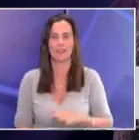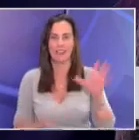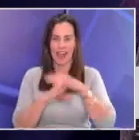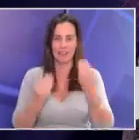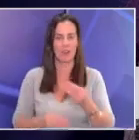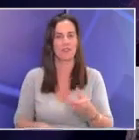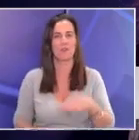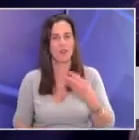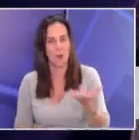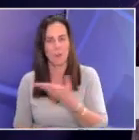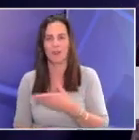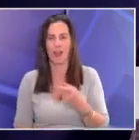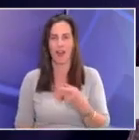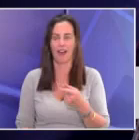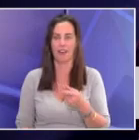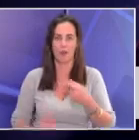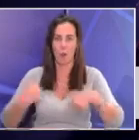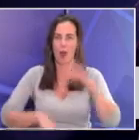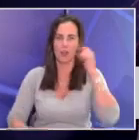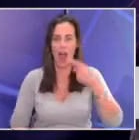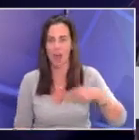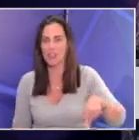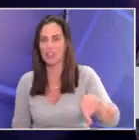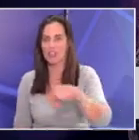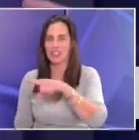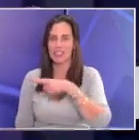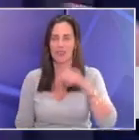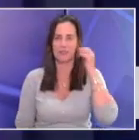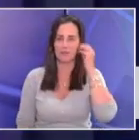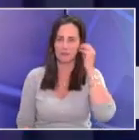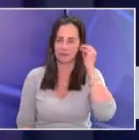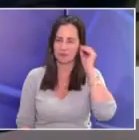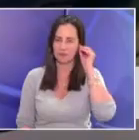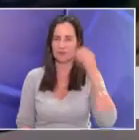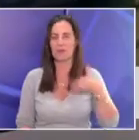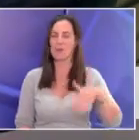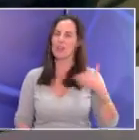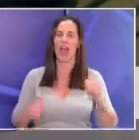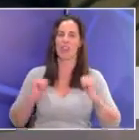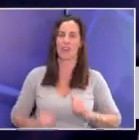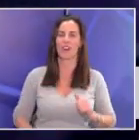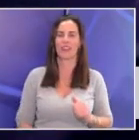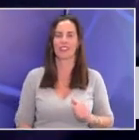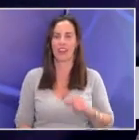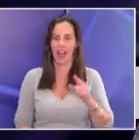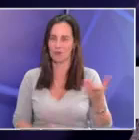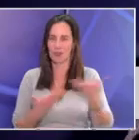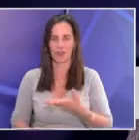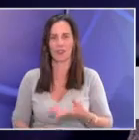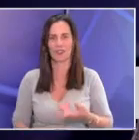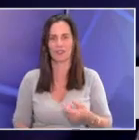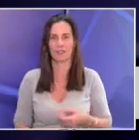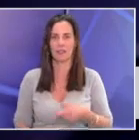ערב טוב, מעולה, מה שלומכם? את נכנסת לפאנל נשי שכל היום, כל האולפן של נשי היום. אני מרגישה בנוח. תבואי פה בסדר. אז את מוזמנת לבוא